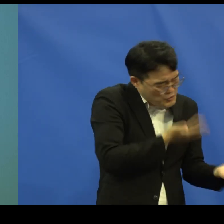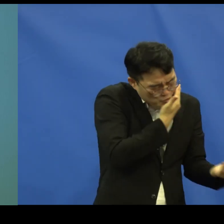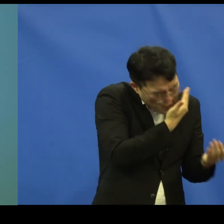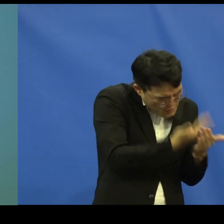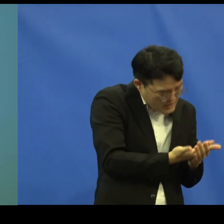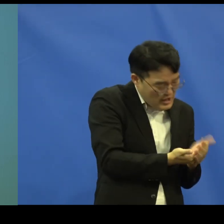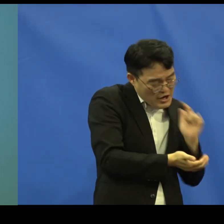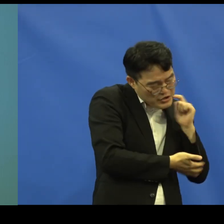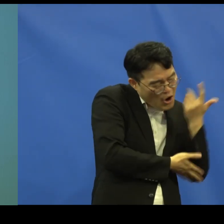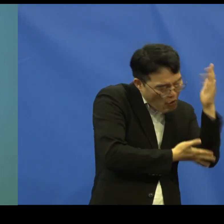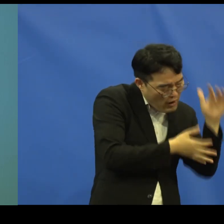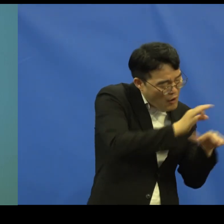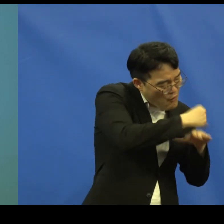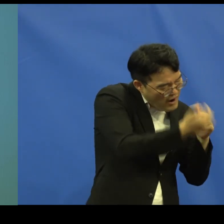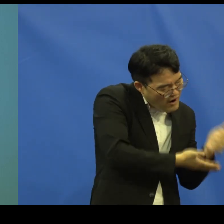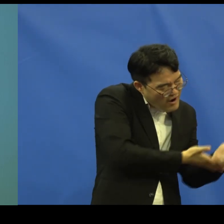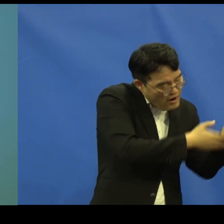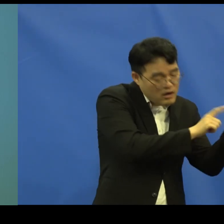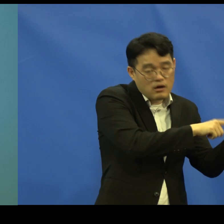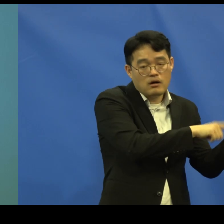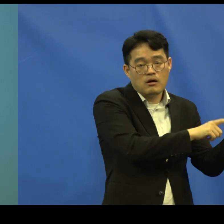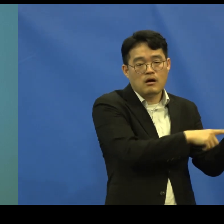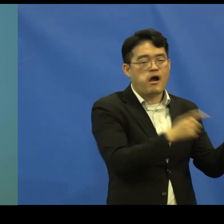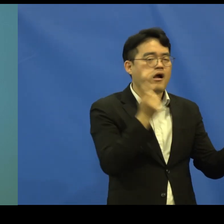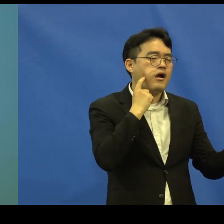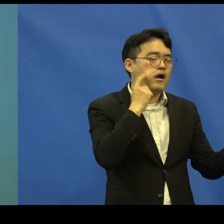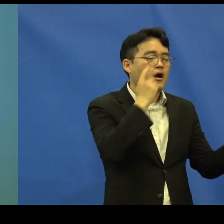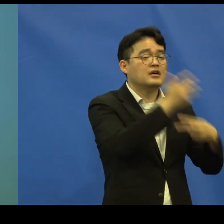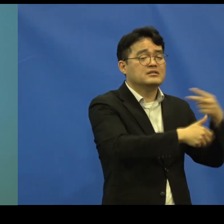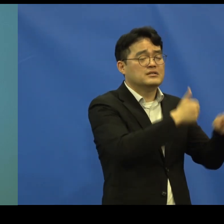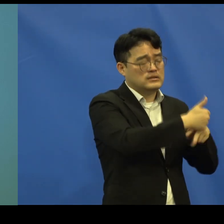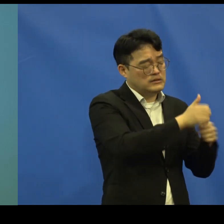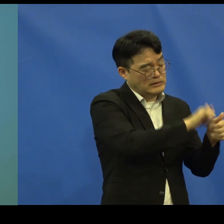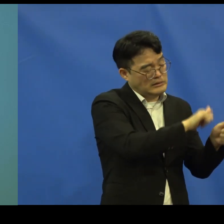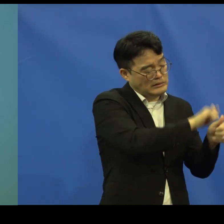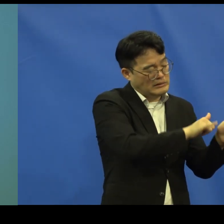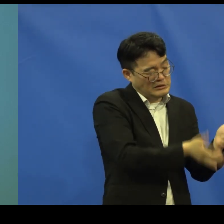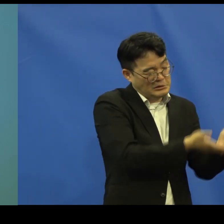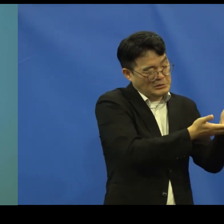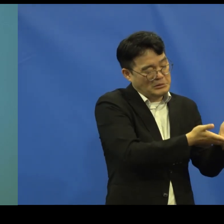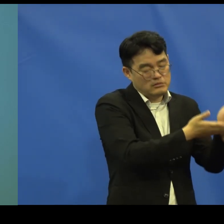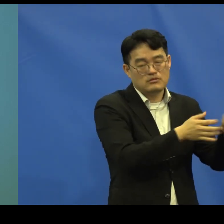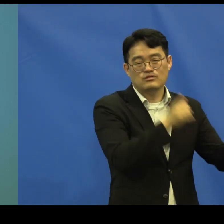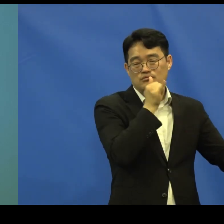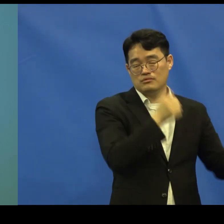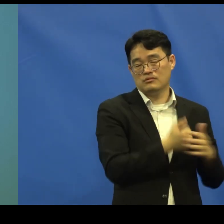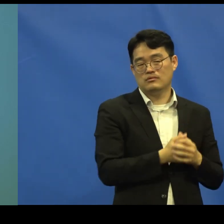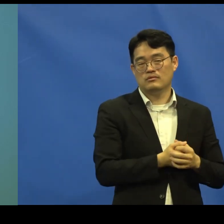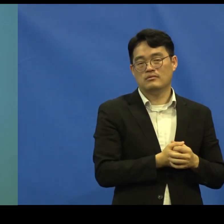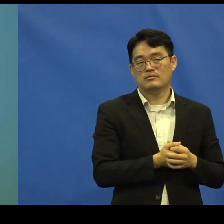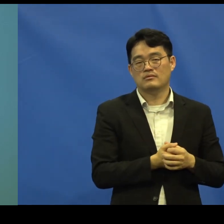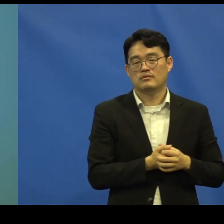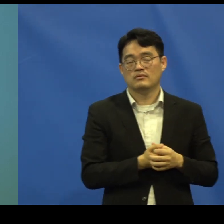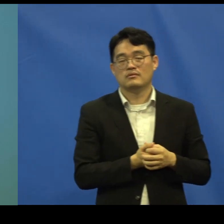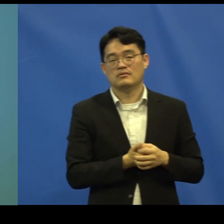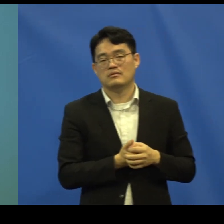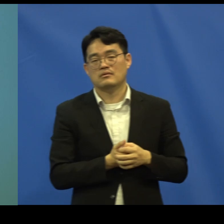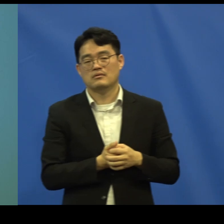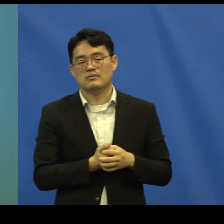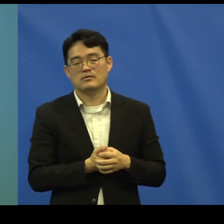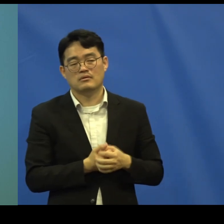여러분, 하나님을 예배하는 일을 놓쳐버리는 인간은 분주해지기 시작합니다. 왜? 숭배할 대상이 헤아릴 수